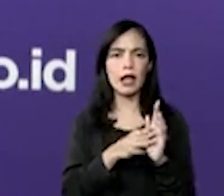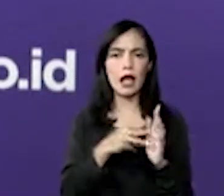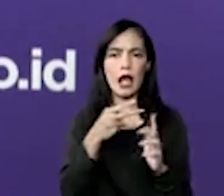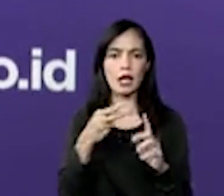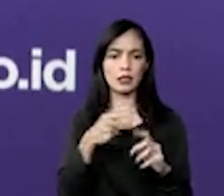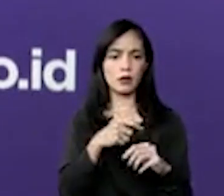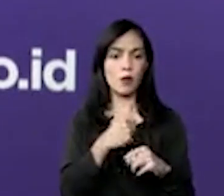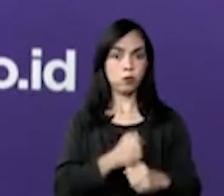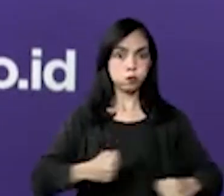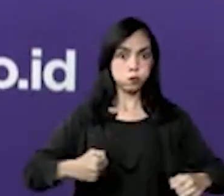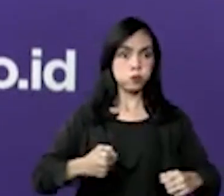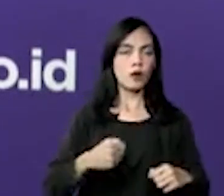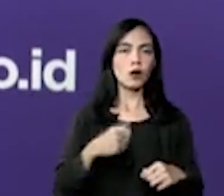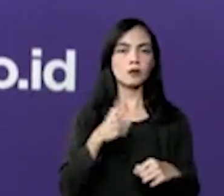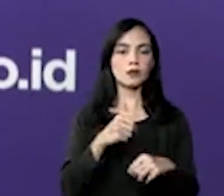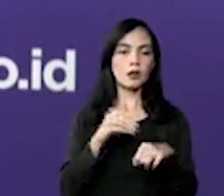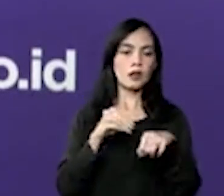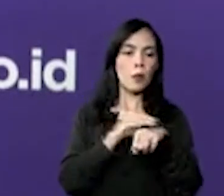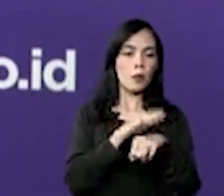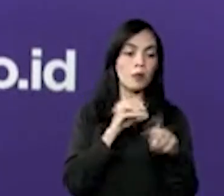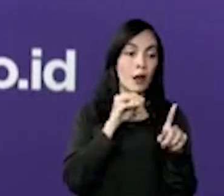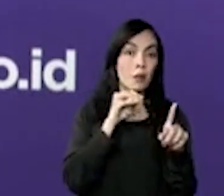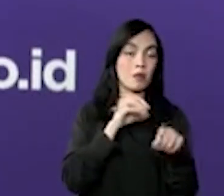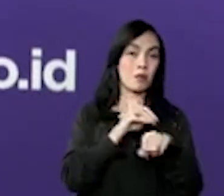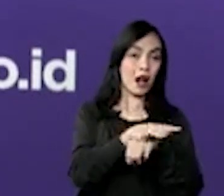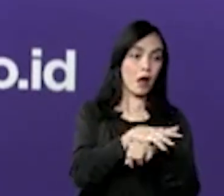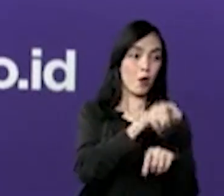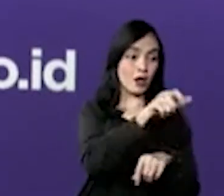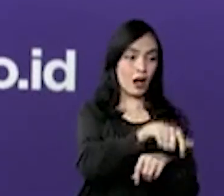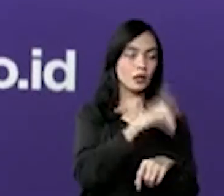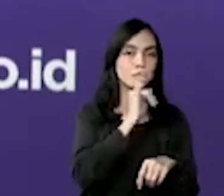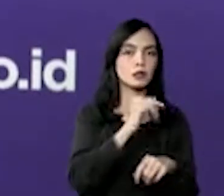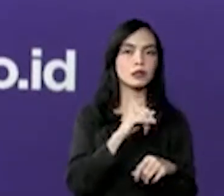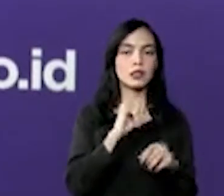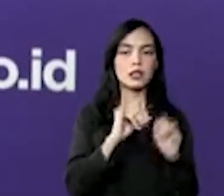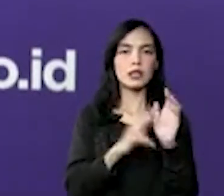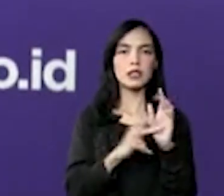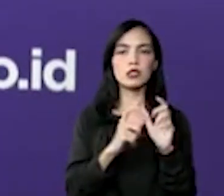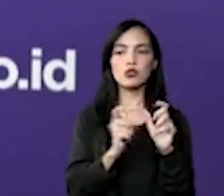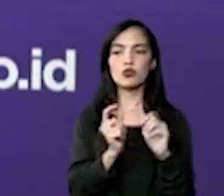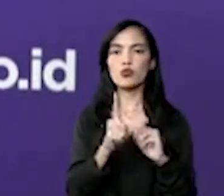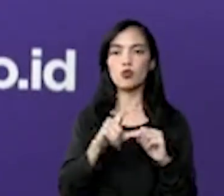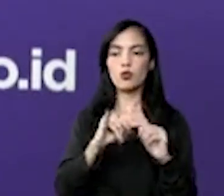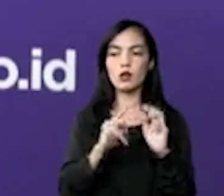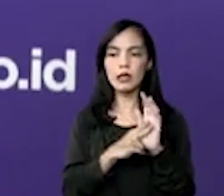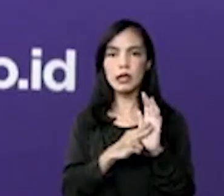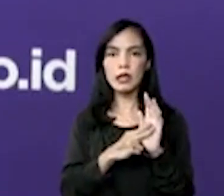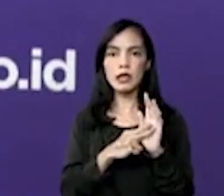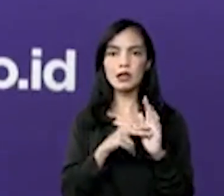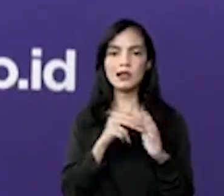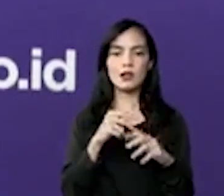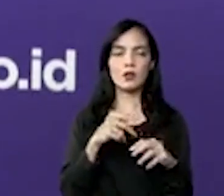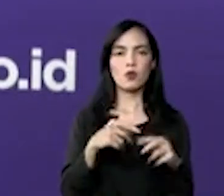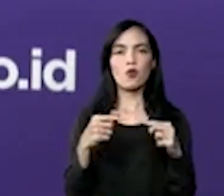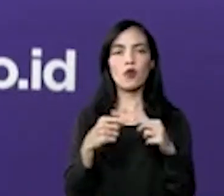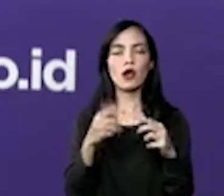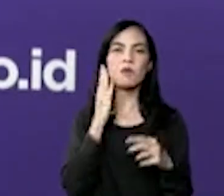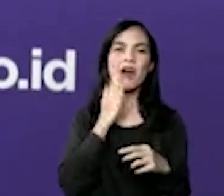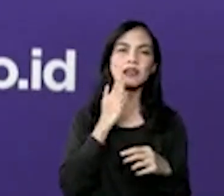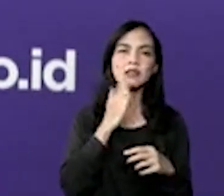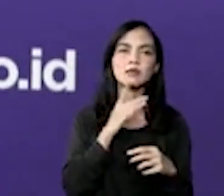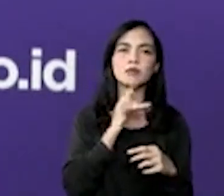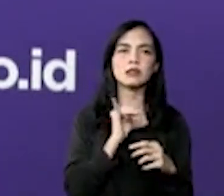insulin dan akhirnya terjadilah yang kita sebut sebagai gangguan toleransi glukosa dan